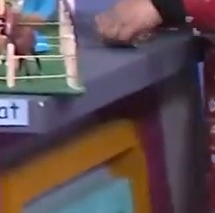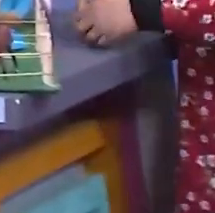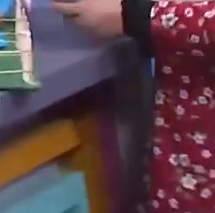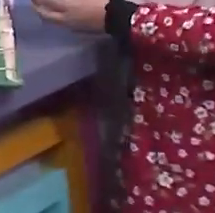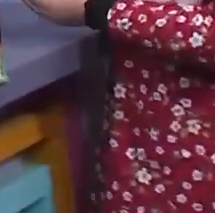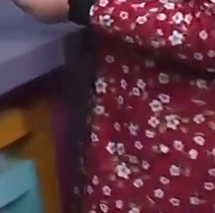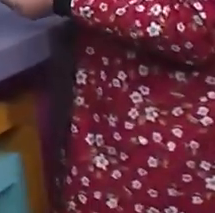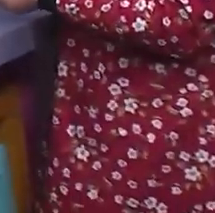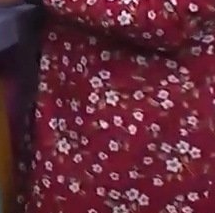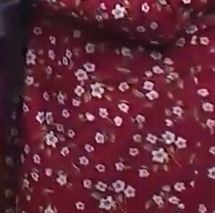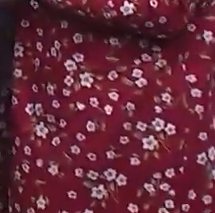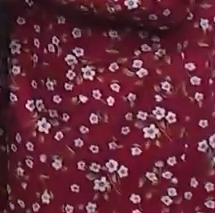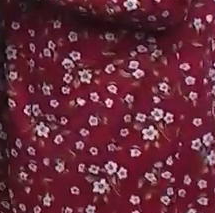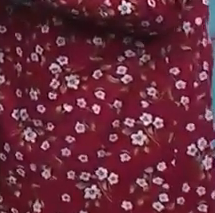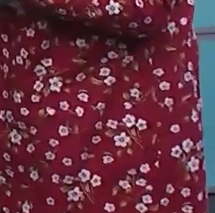hai hai